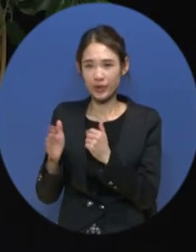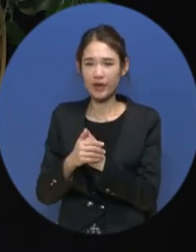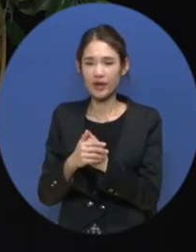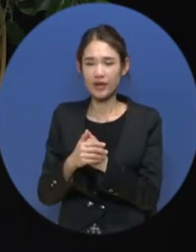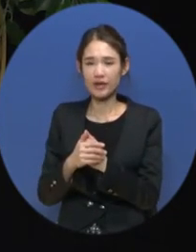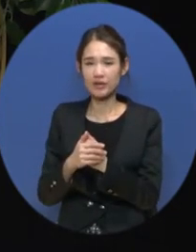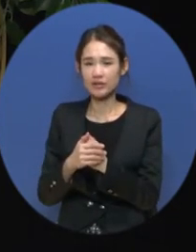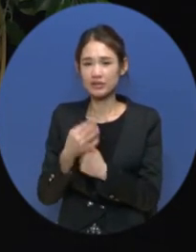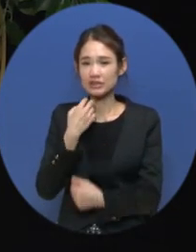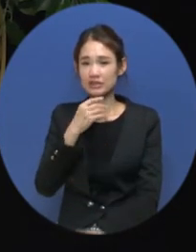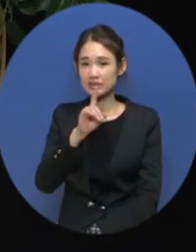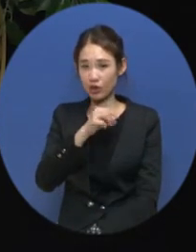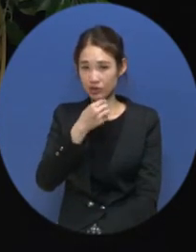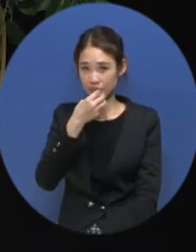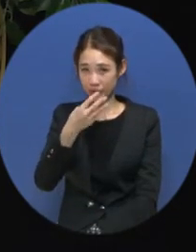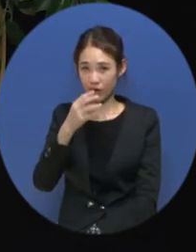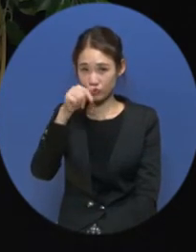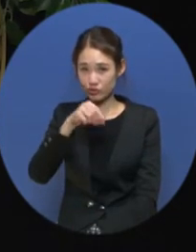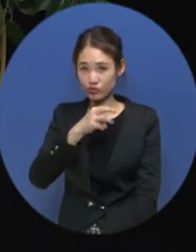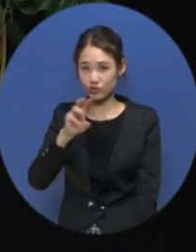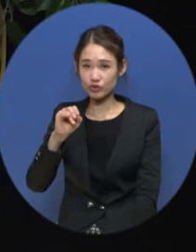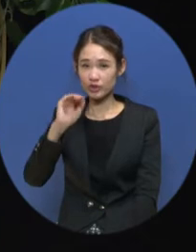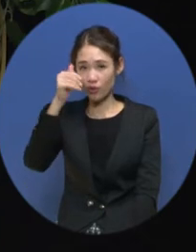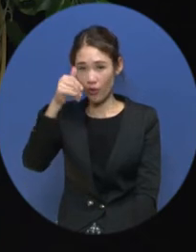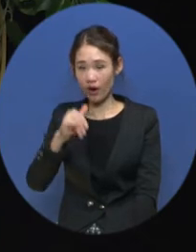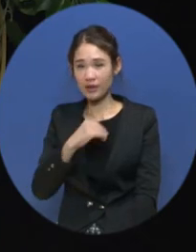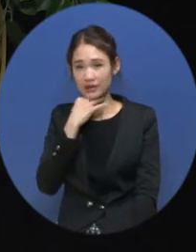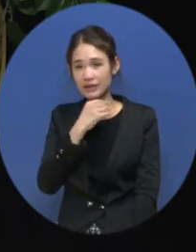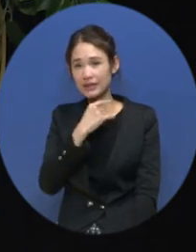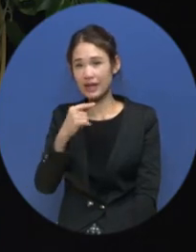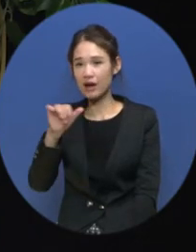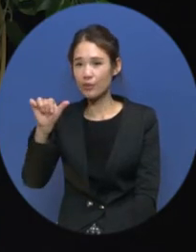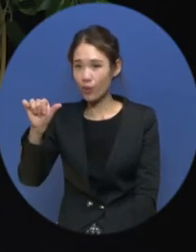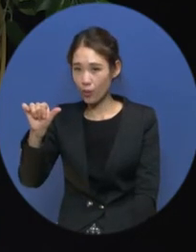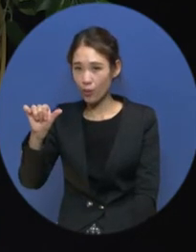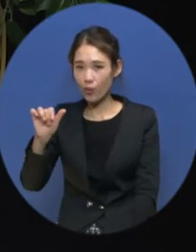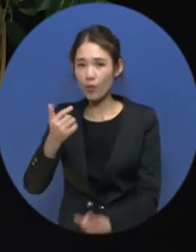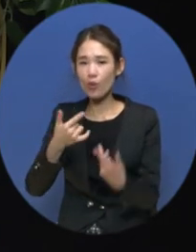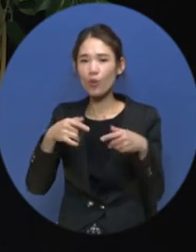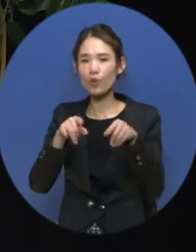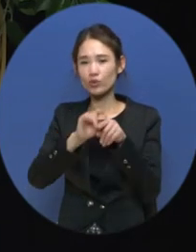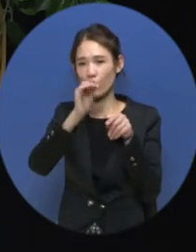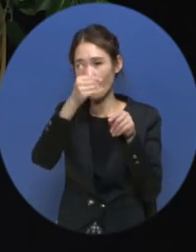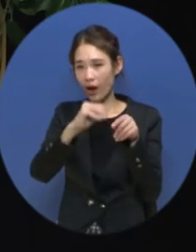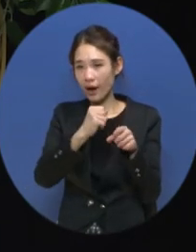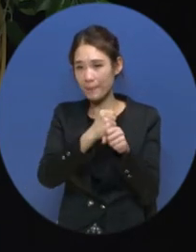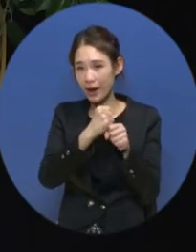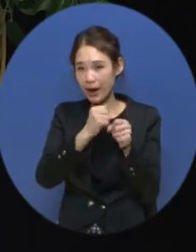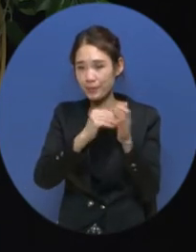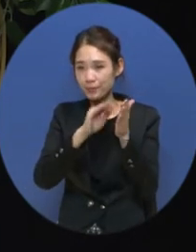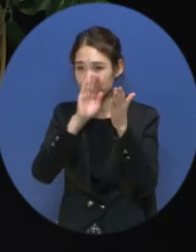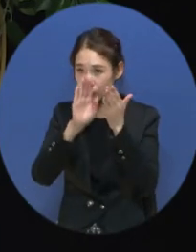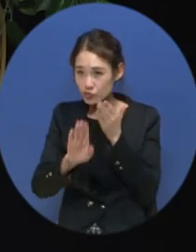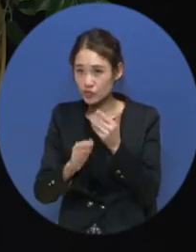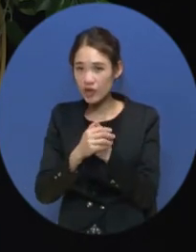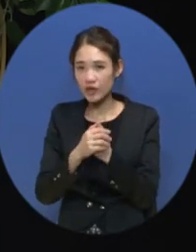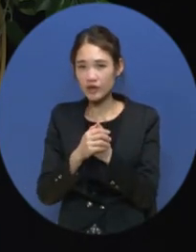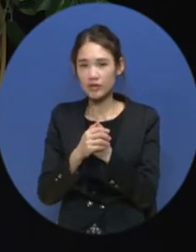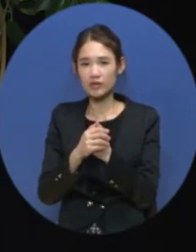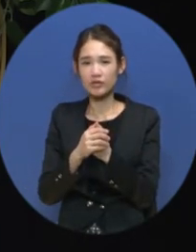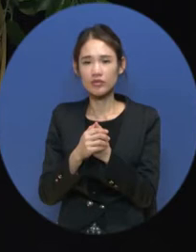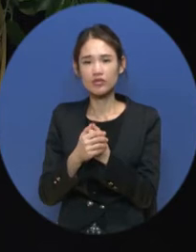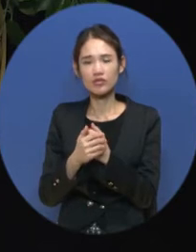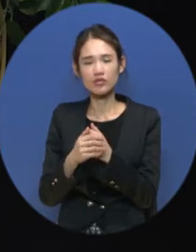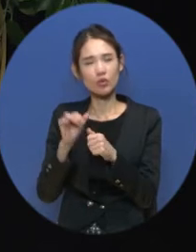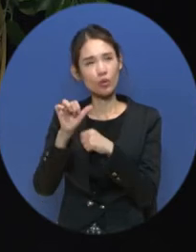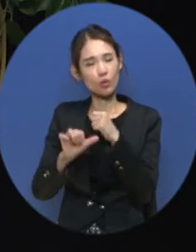그래서 2013년에 누리과정이 3세, 4세, 5세가 공통과정이 만들어지고 나서 지금 이제